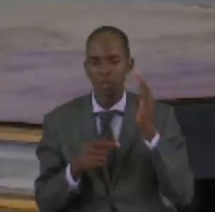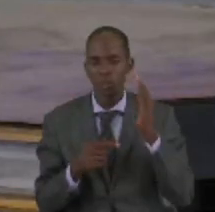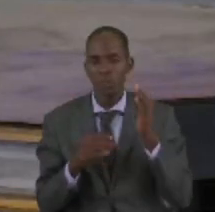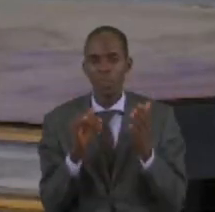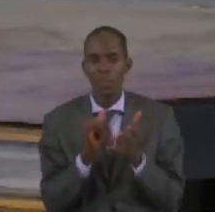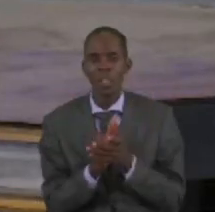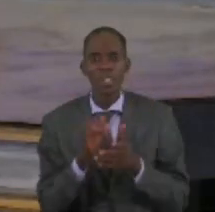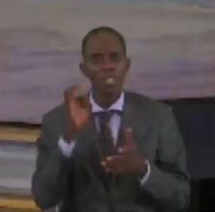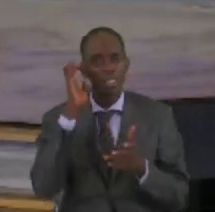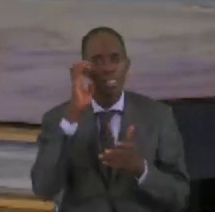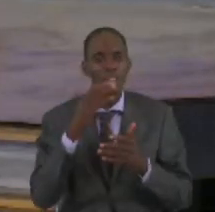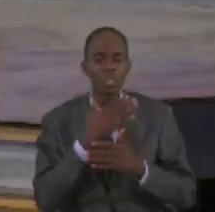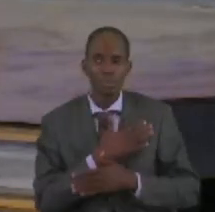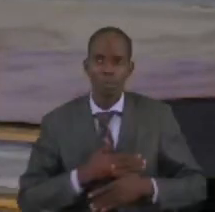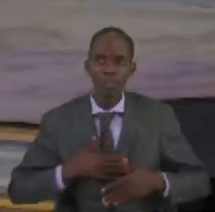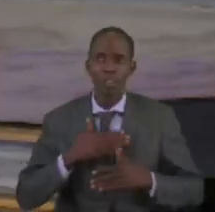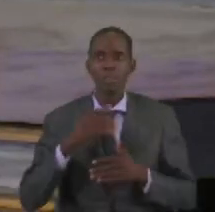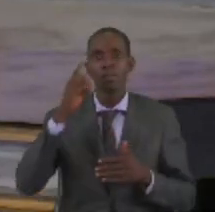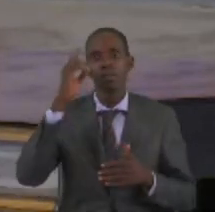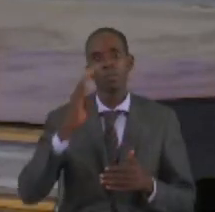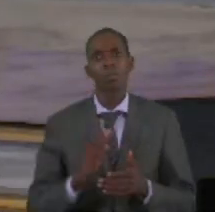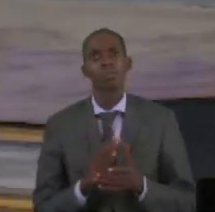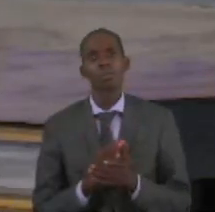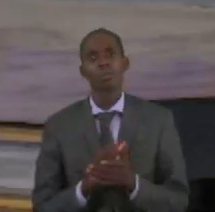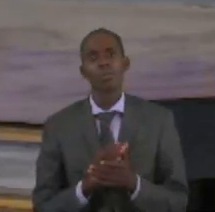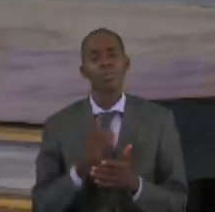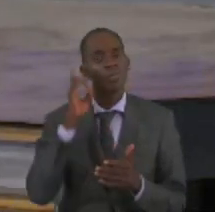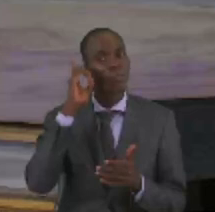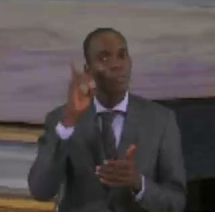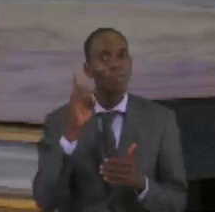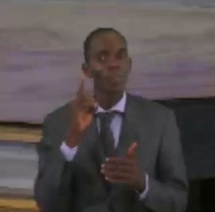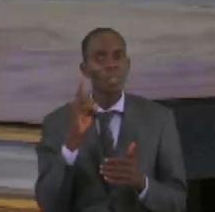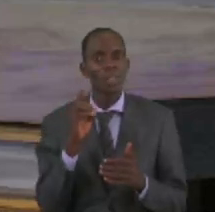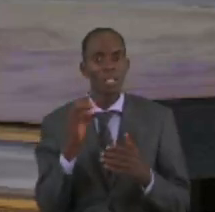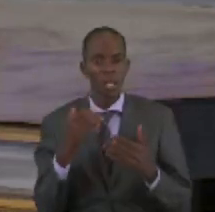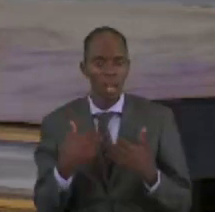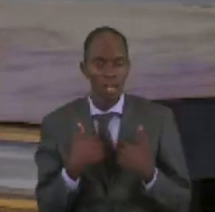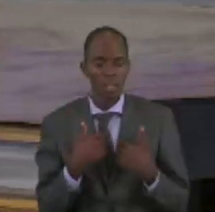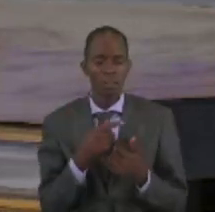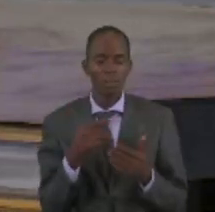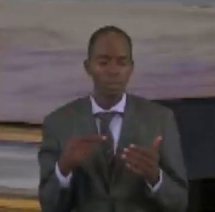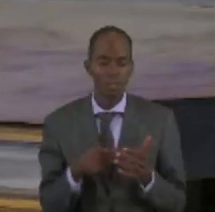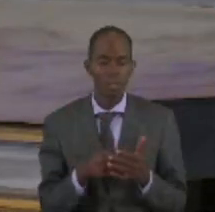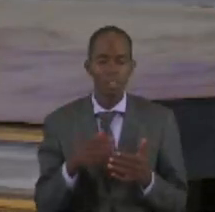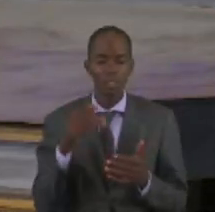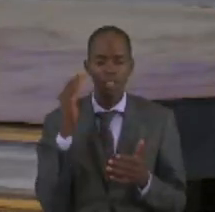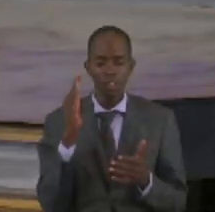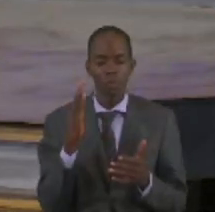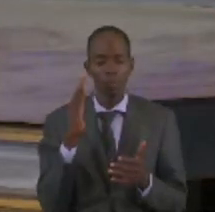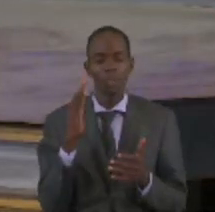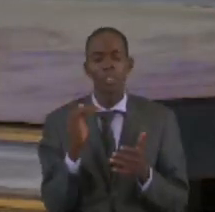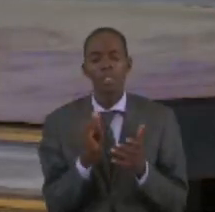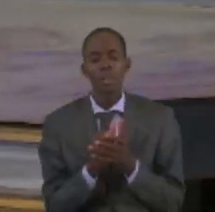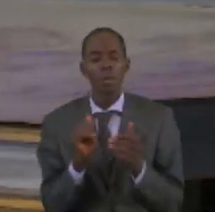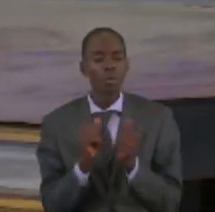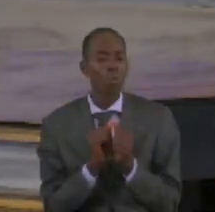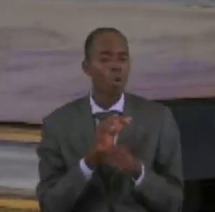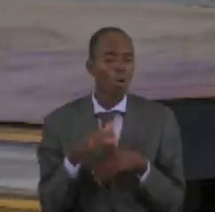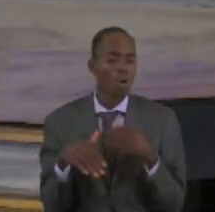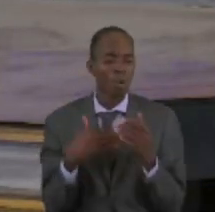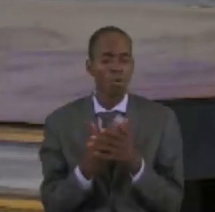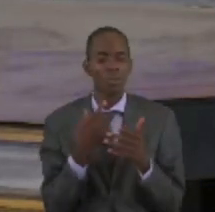témoignage qu'il était agréable à Dieu. Il avait reçu le témoignage que